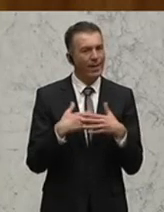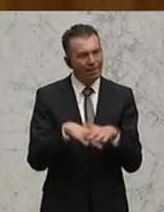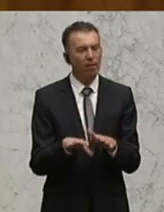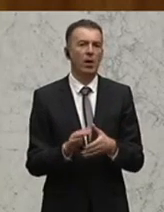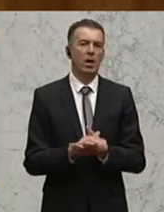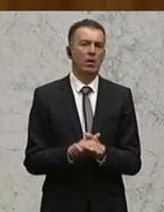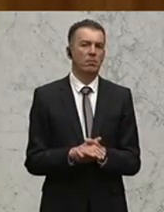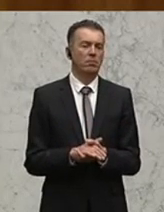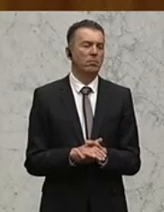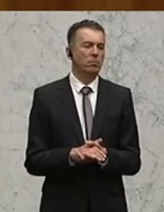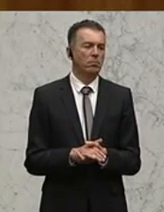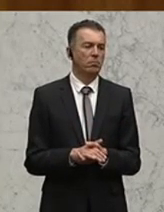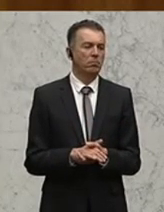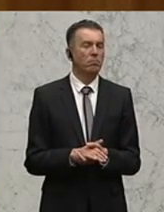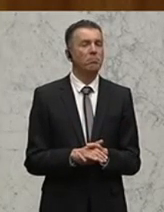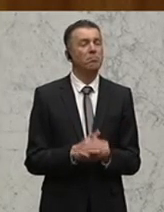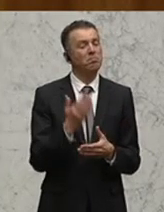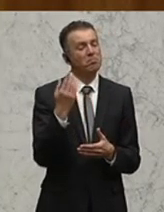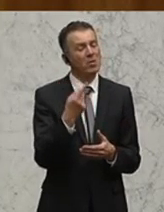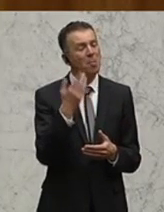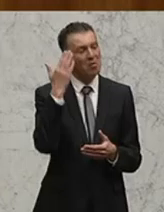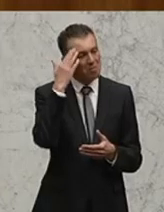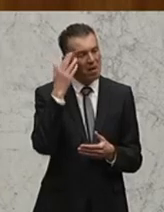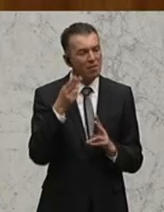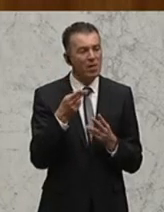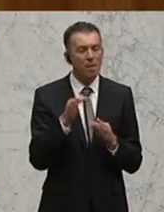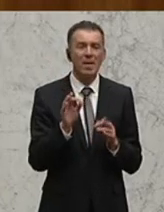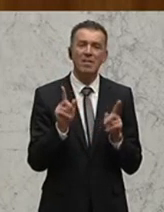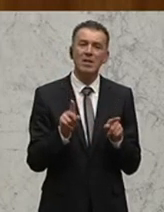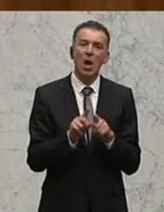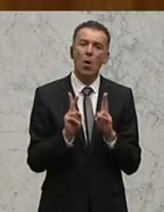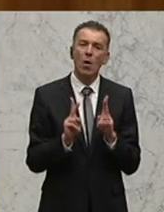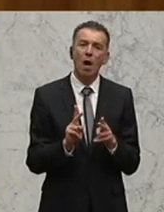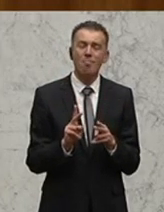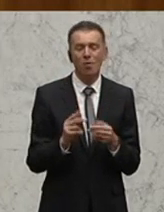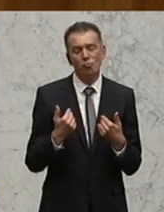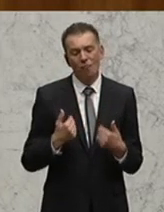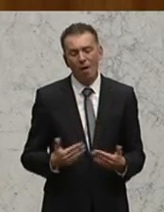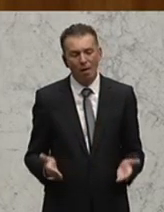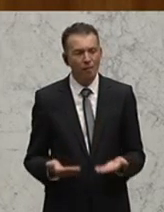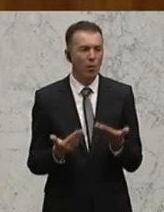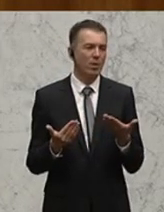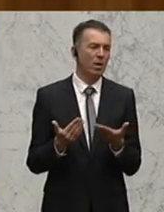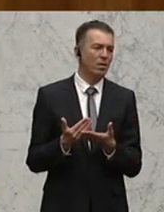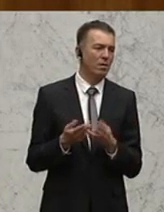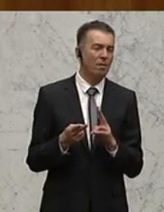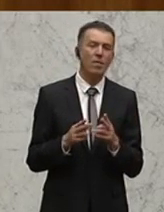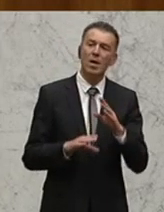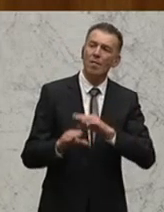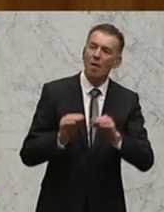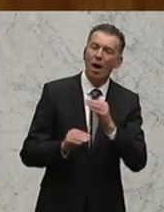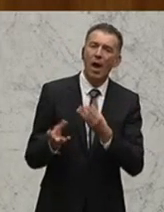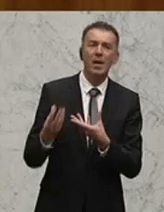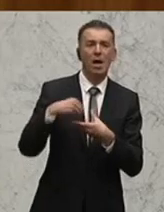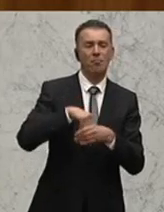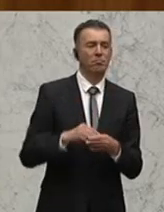integrieren kann. Die wissen, wie kann ich am besten auch Schwächere fördern, wie kann ich am besten Vereine bei einer Ganztagsbetreuung einbinden.